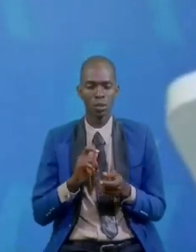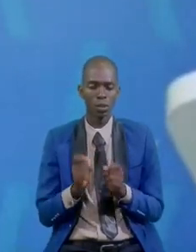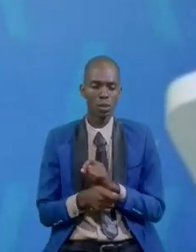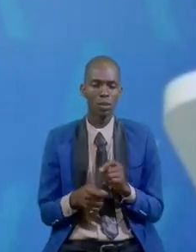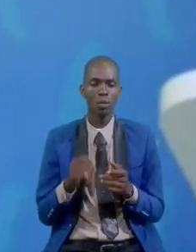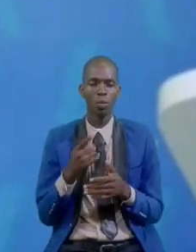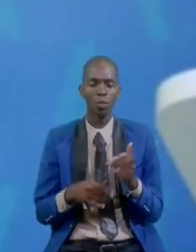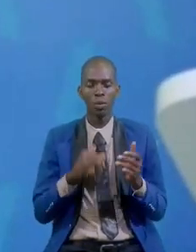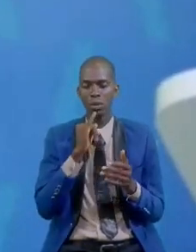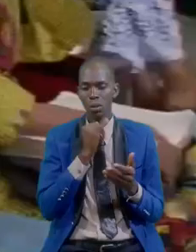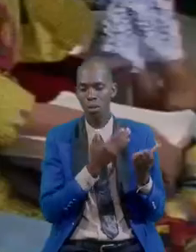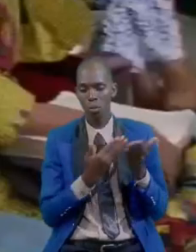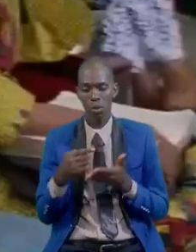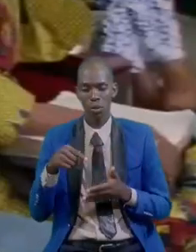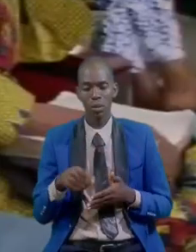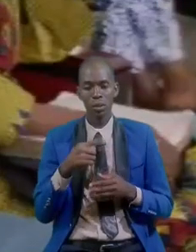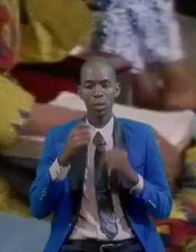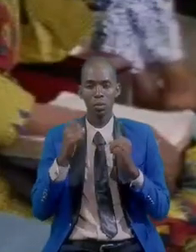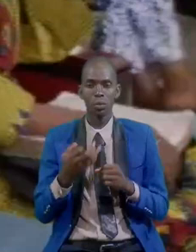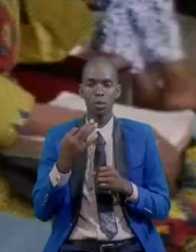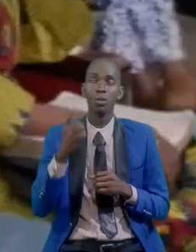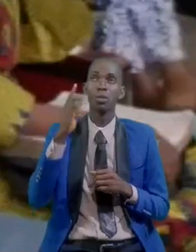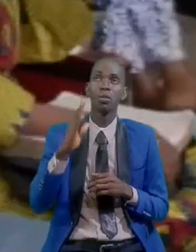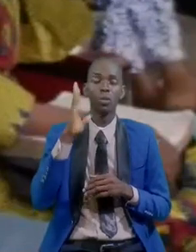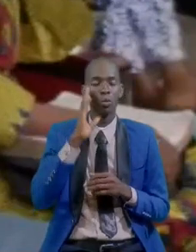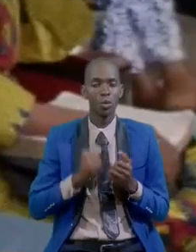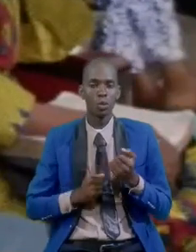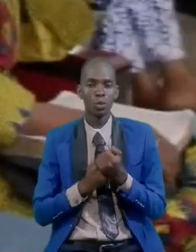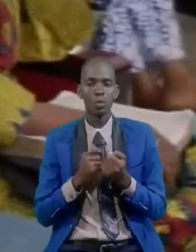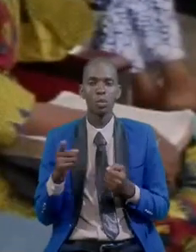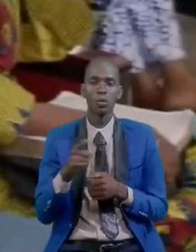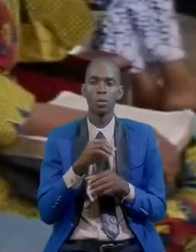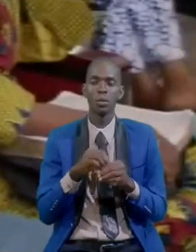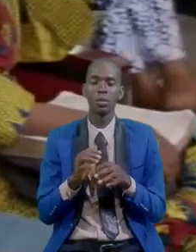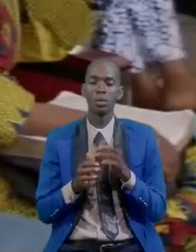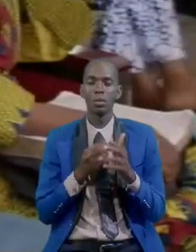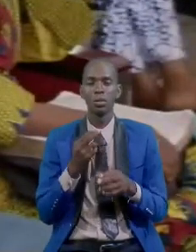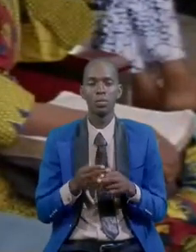là. La puissance de Dieu va te suivre.